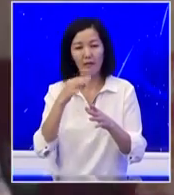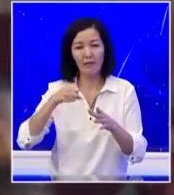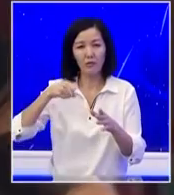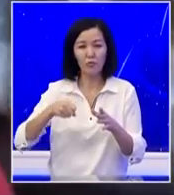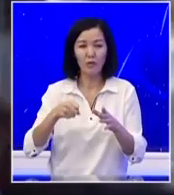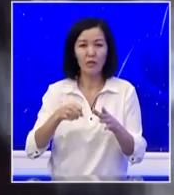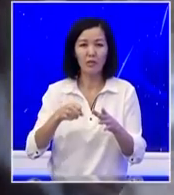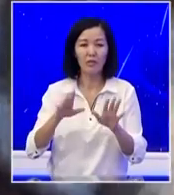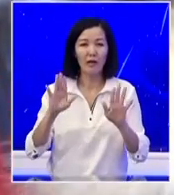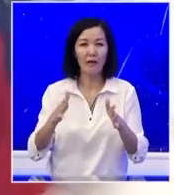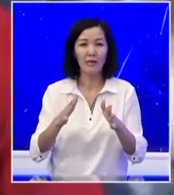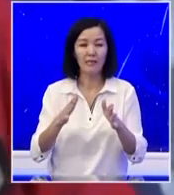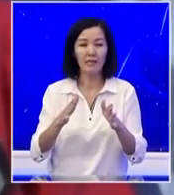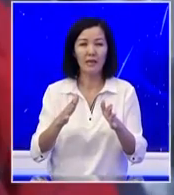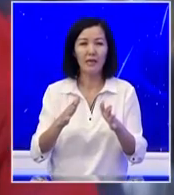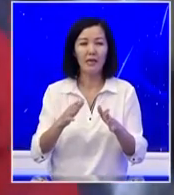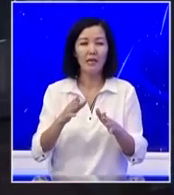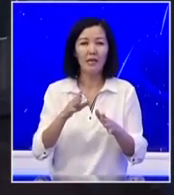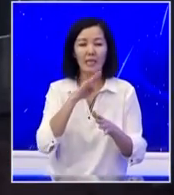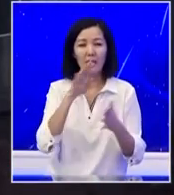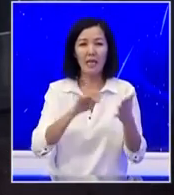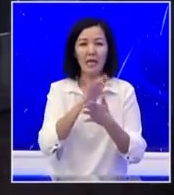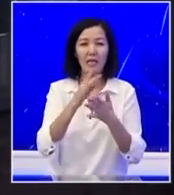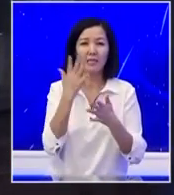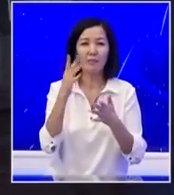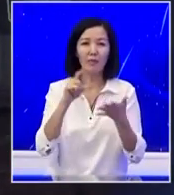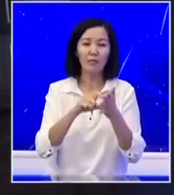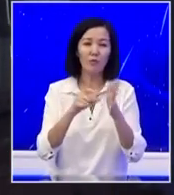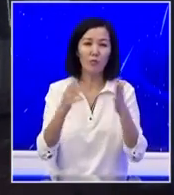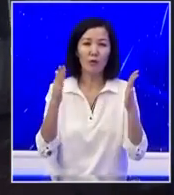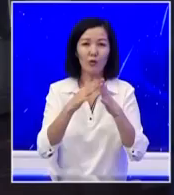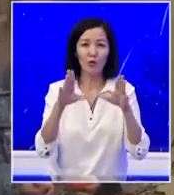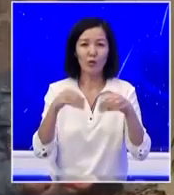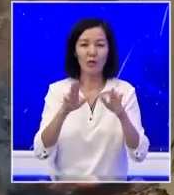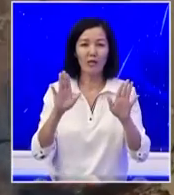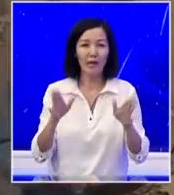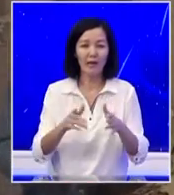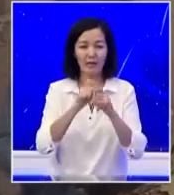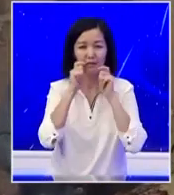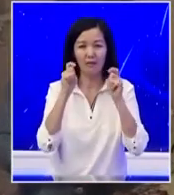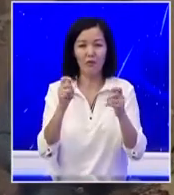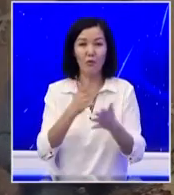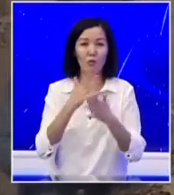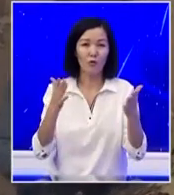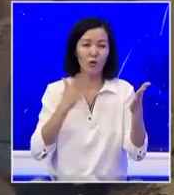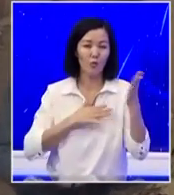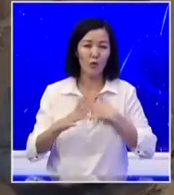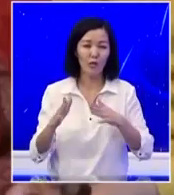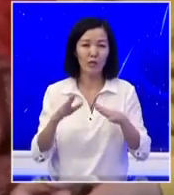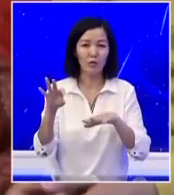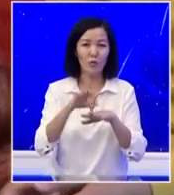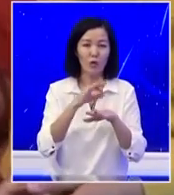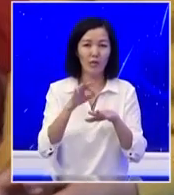ішінде тосын сыйды жатқан еді. Текелі қаласынан 5 бөлмелі үйдің кілті, тосыннан түскен таудай қуаныш. Отағасы мен